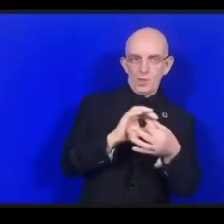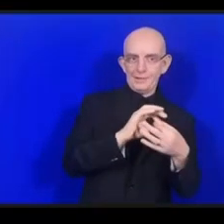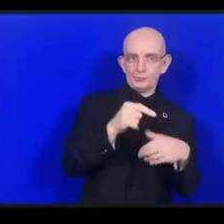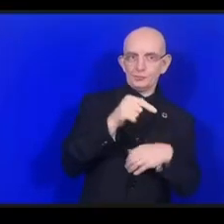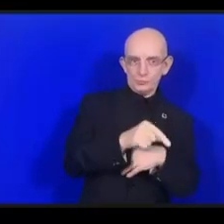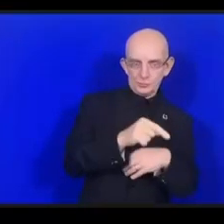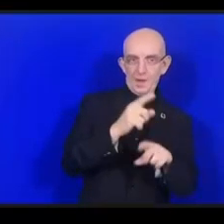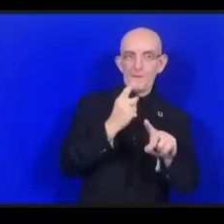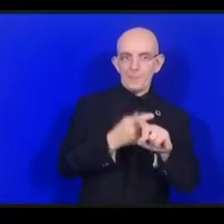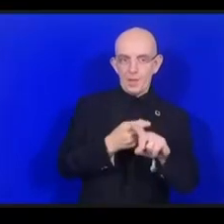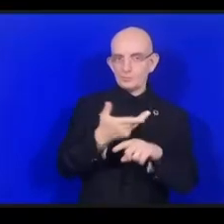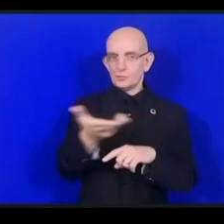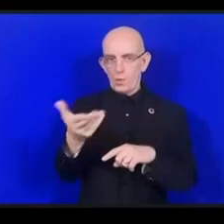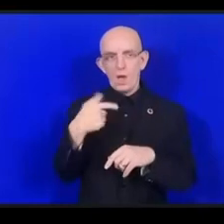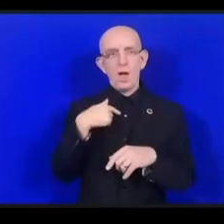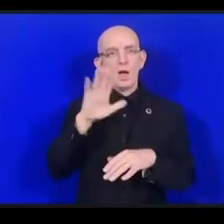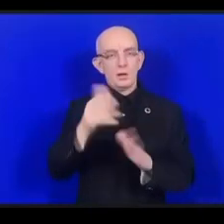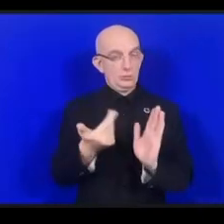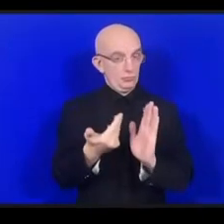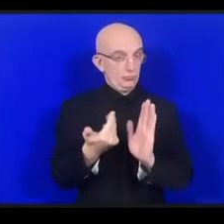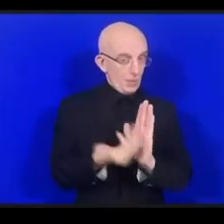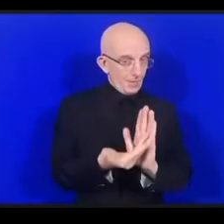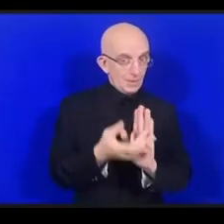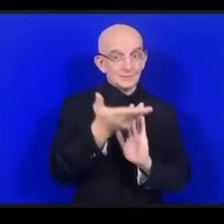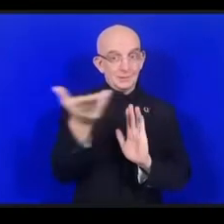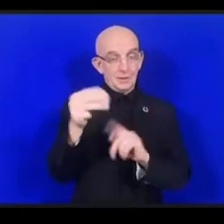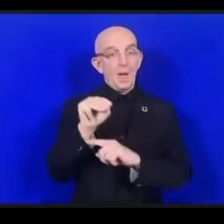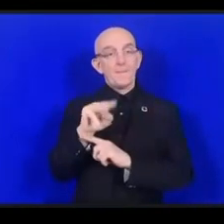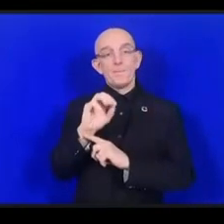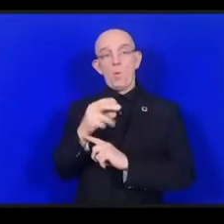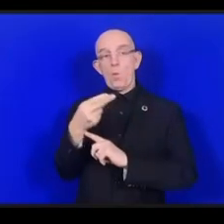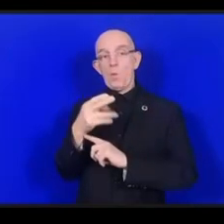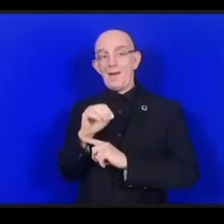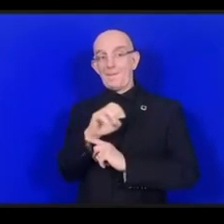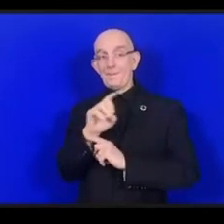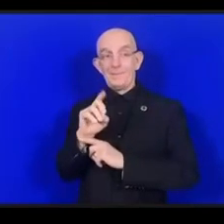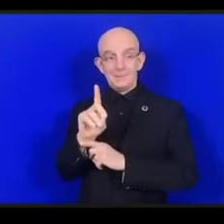到了联合国的